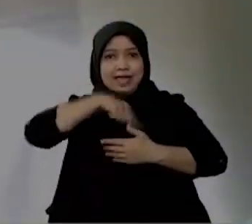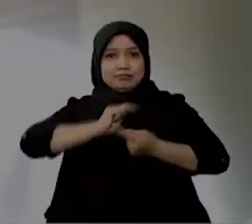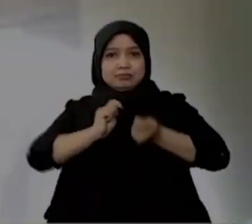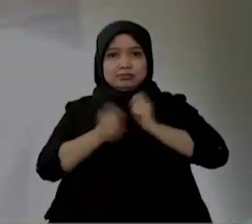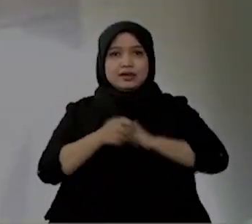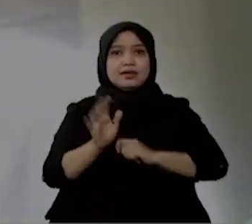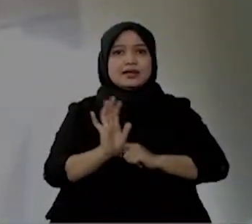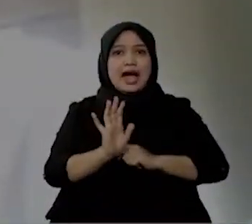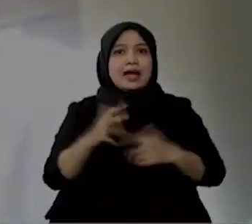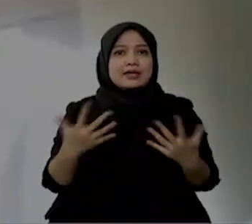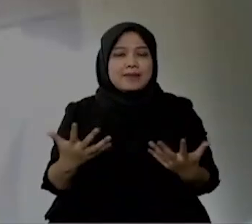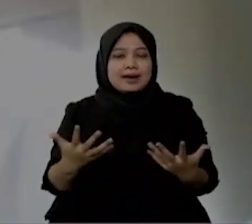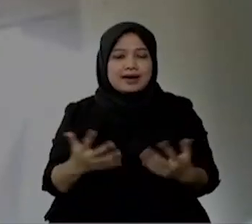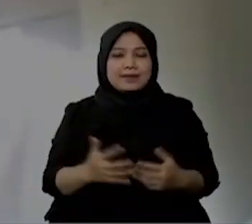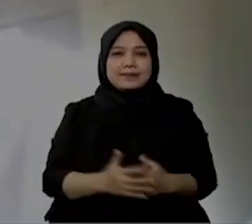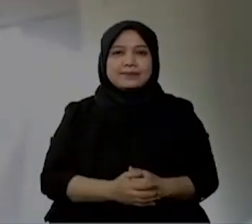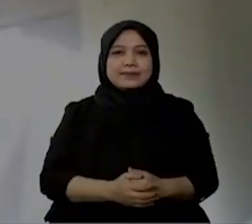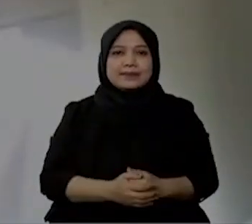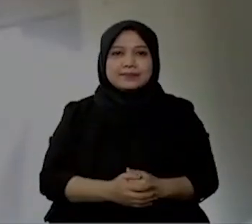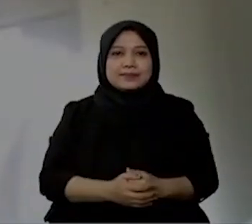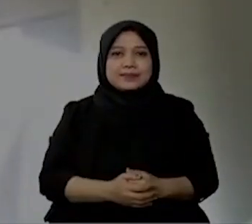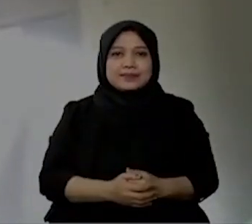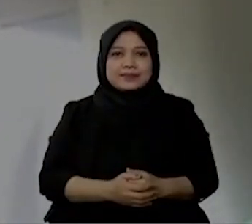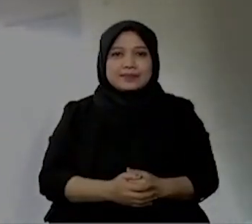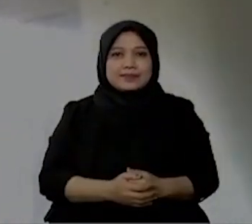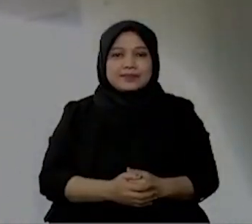Itu poinnya. Memang